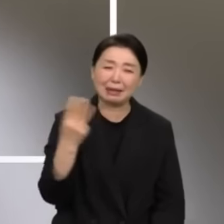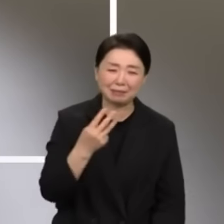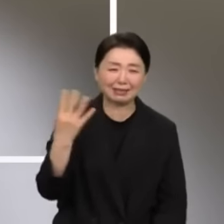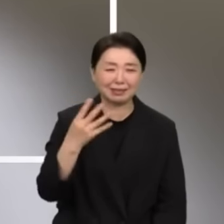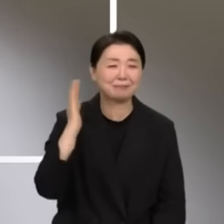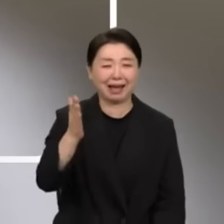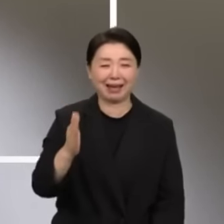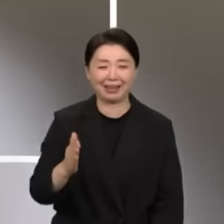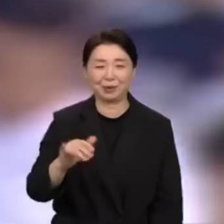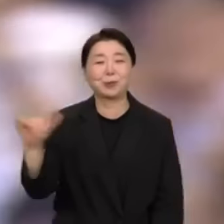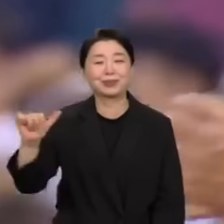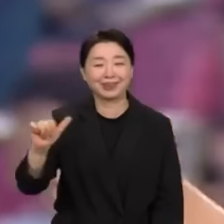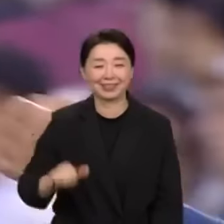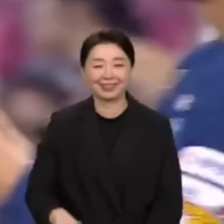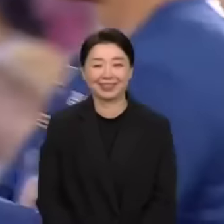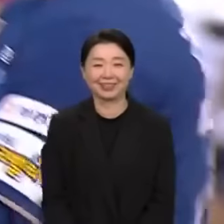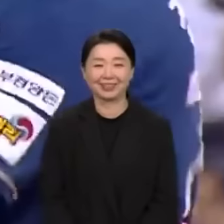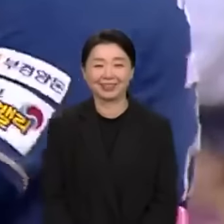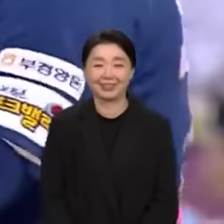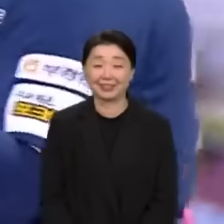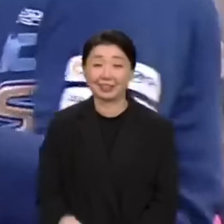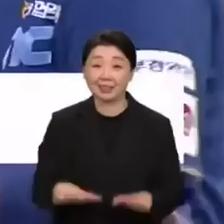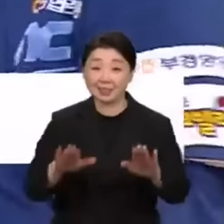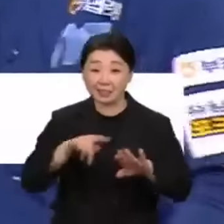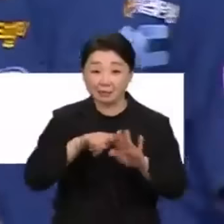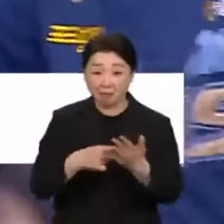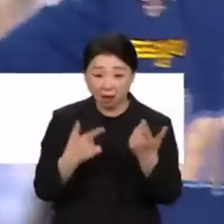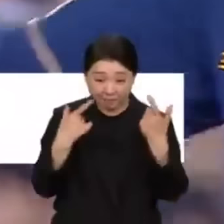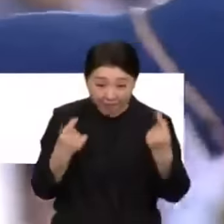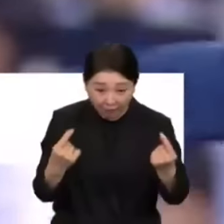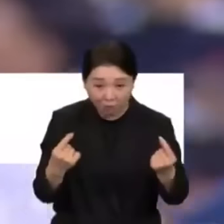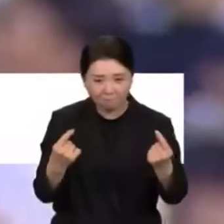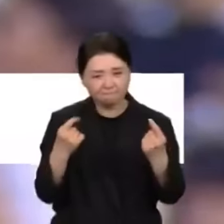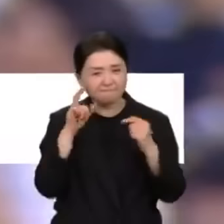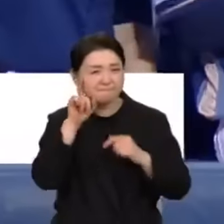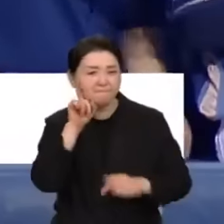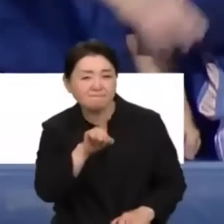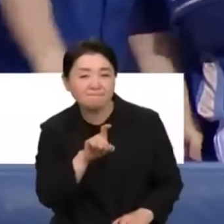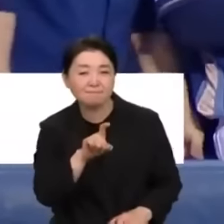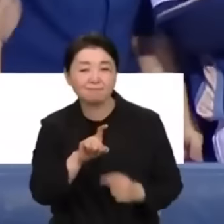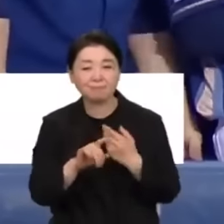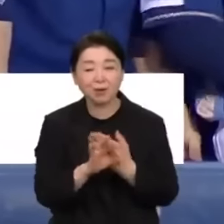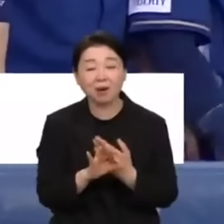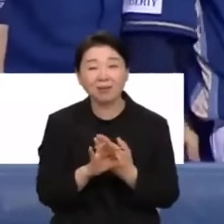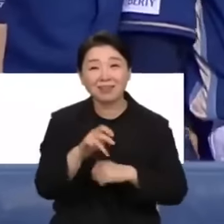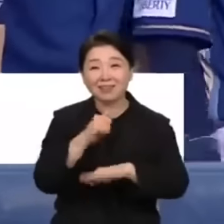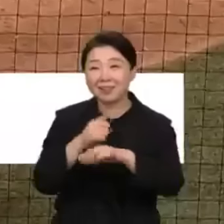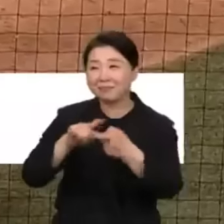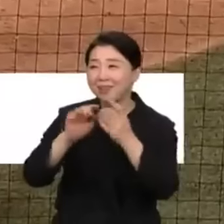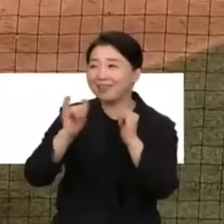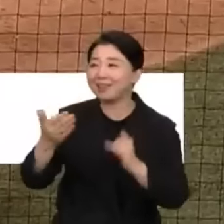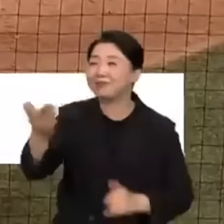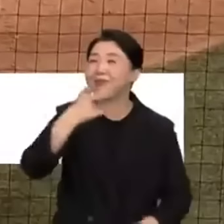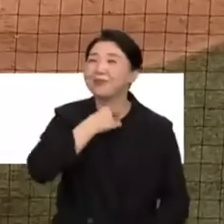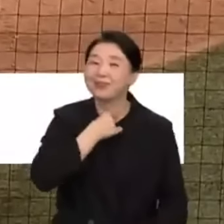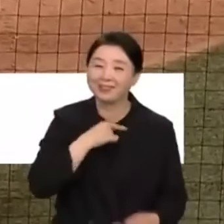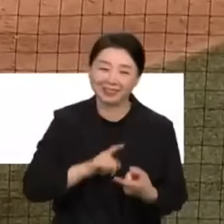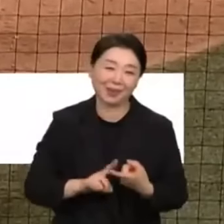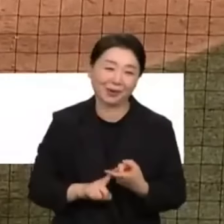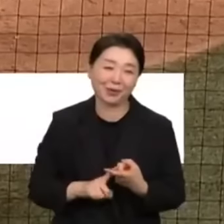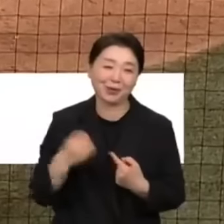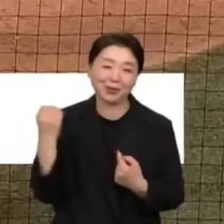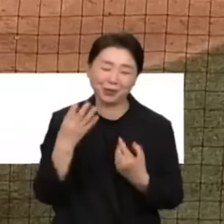3천개, 4천개에서 마무리하지 말고. 지금 같은 이 마음만 잃지 않는다면 뭐 나중에는 팬분들이 원하시는 또 그런